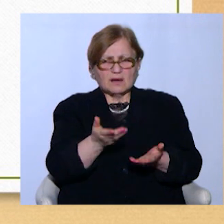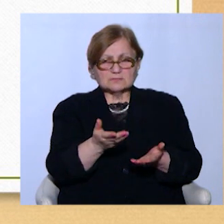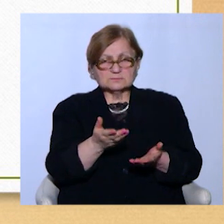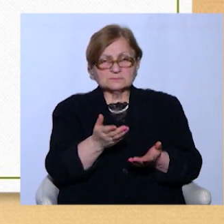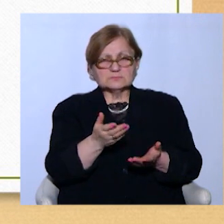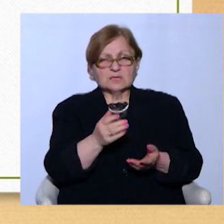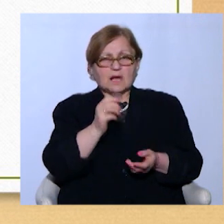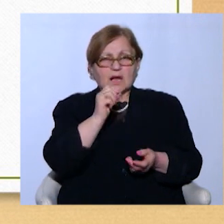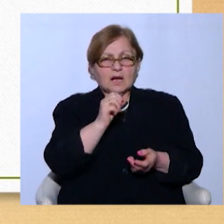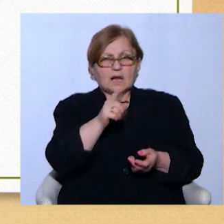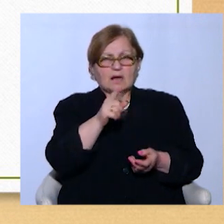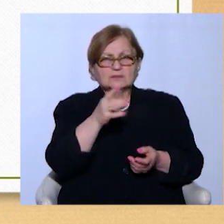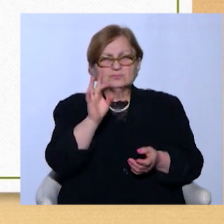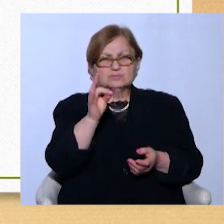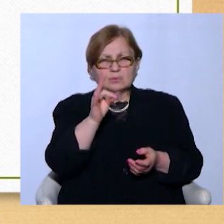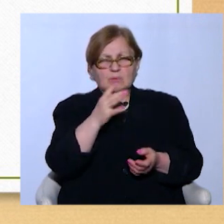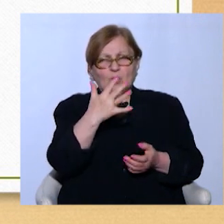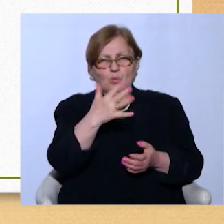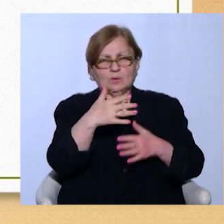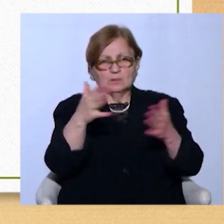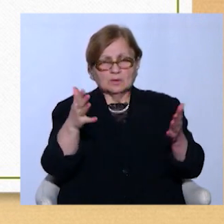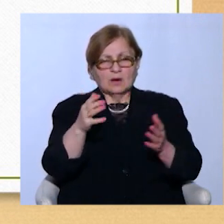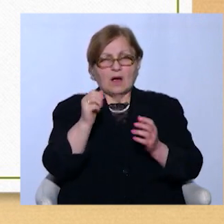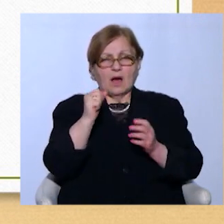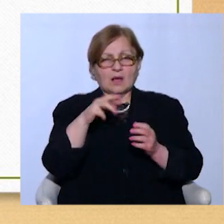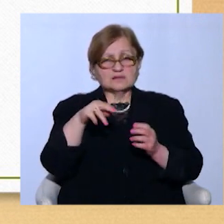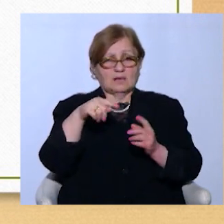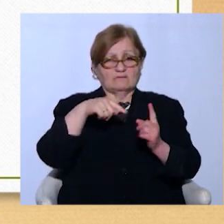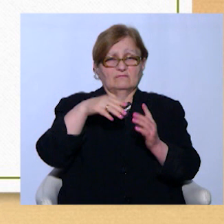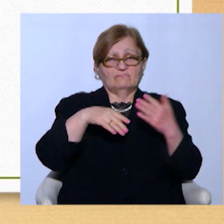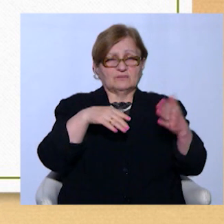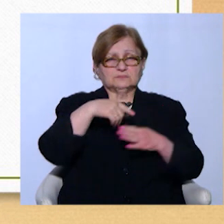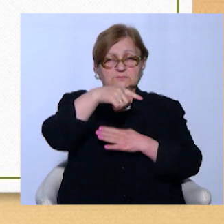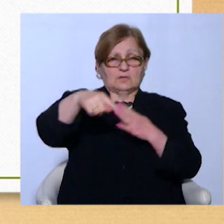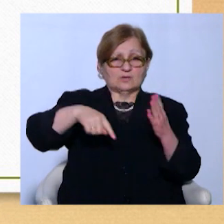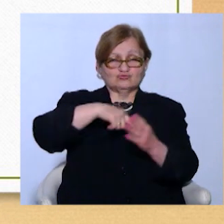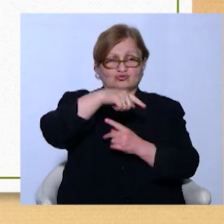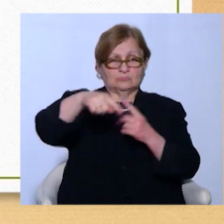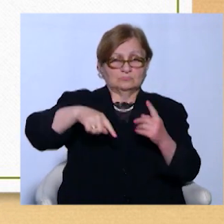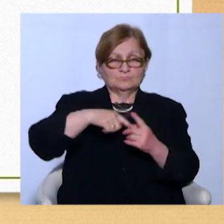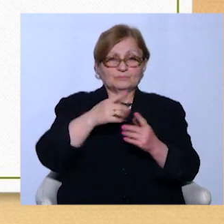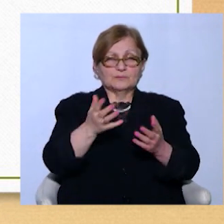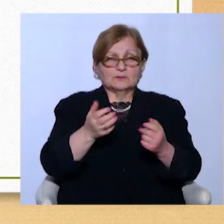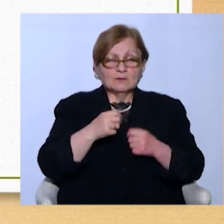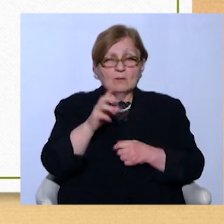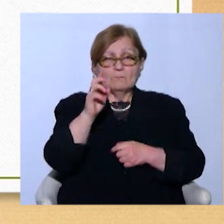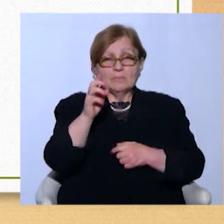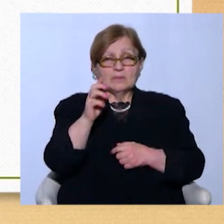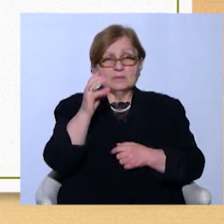გვერდები იყოს 5, რომელიც არის უფრო დიდი, ბრუნავს AD გვერდის გარშემო. როგორც ხედავთ, მიიღება BC გვერდის